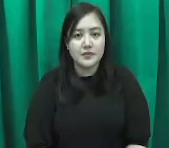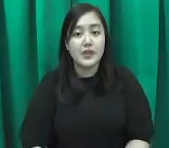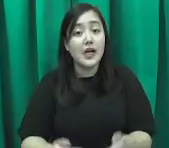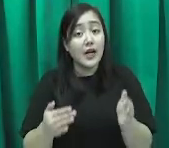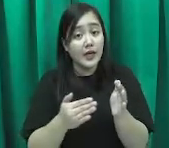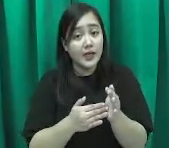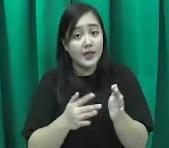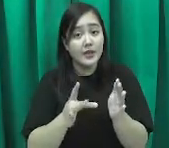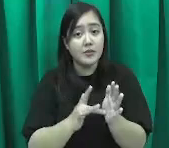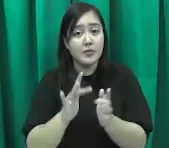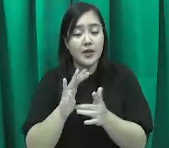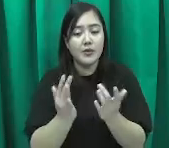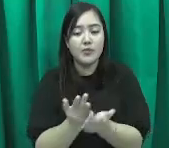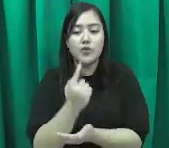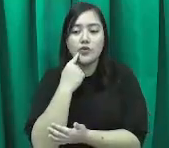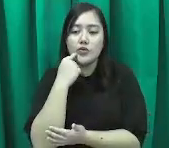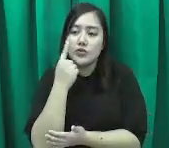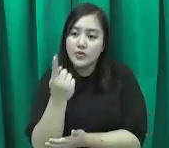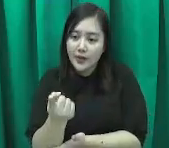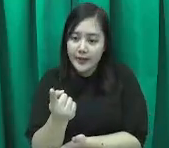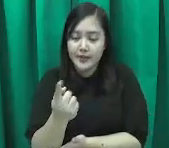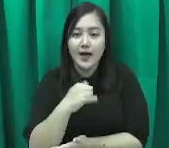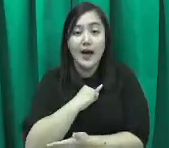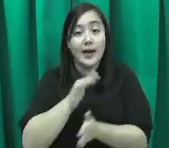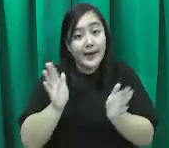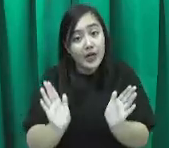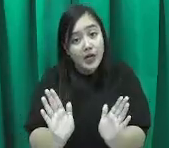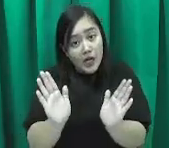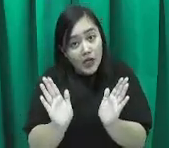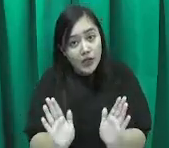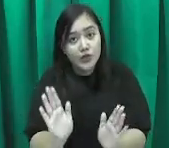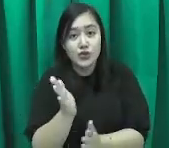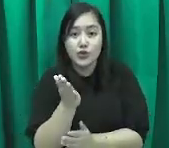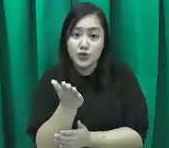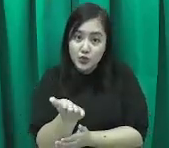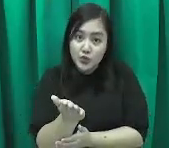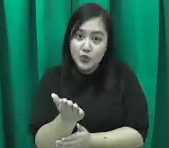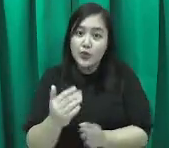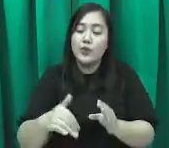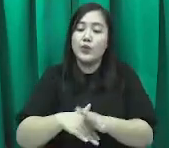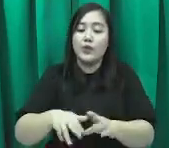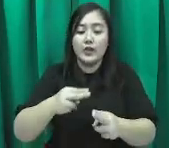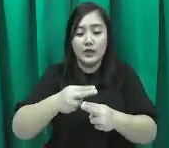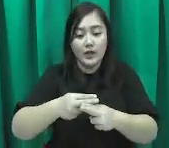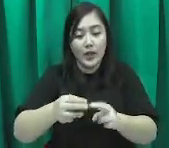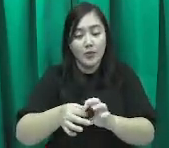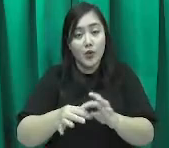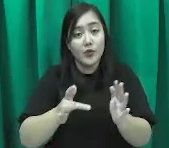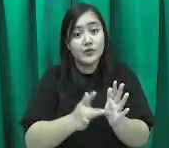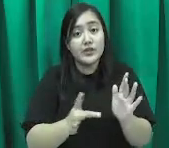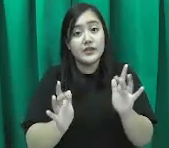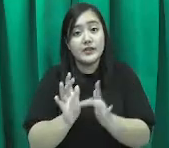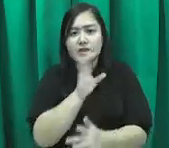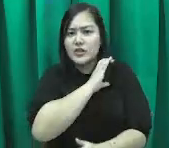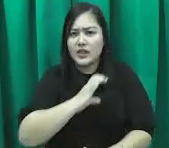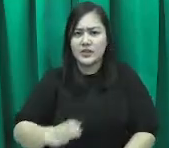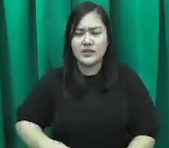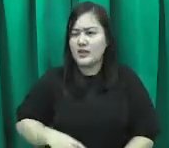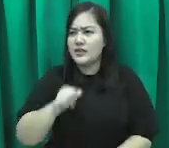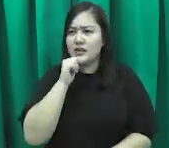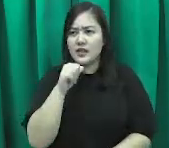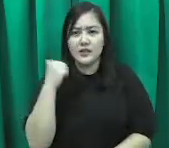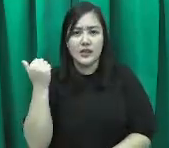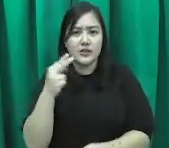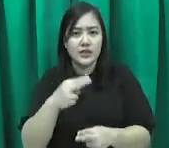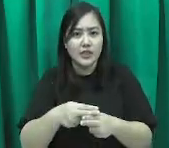Lord Jesus Christ. Hindi niya sinabi in the name of kung sino-sino, in the name of material na bagay, kundi sa pangalan ng Panginoon. Bakit?